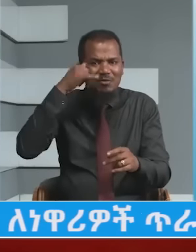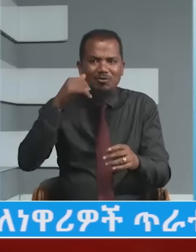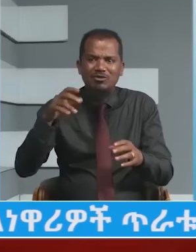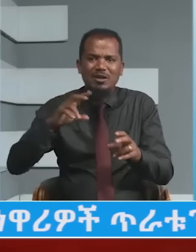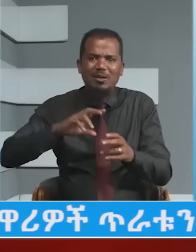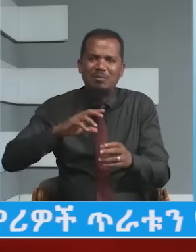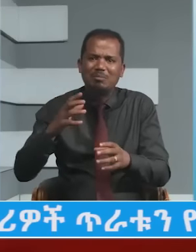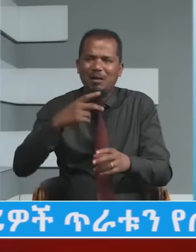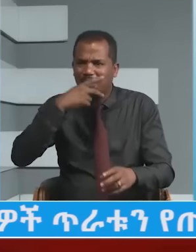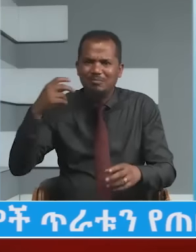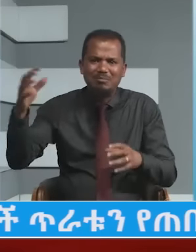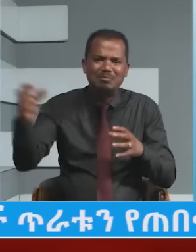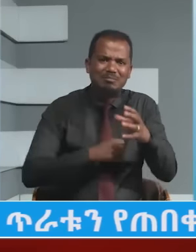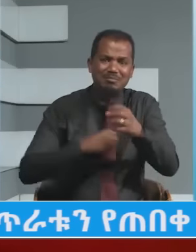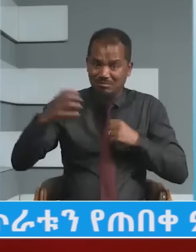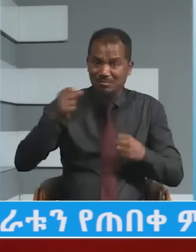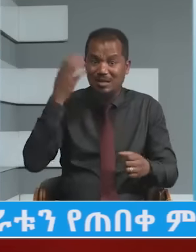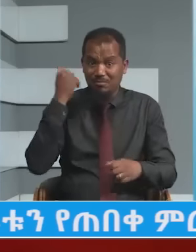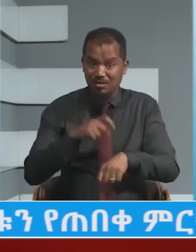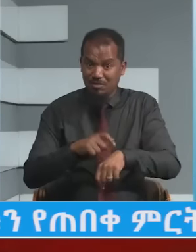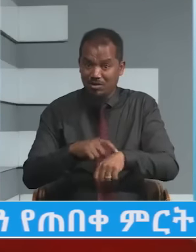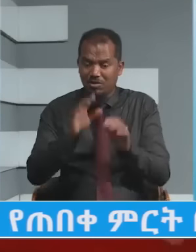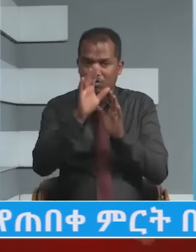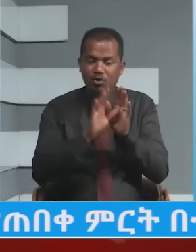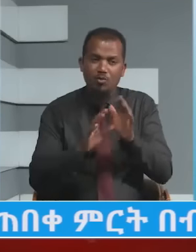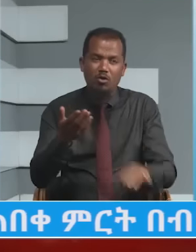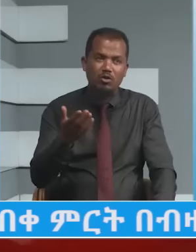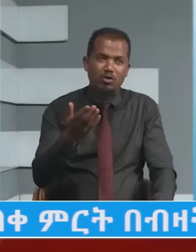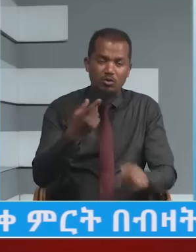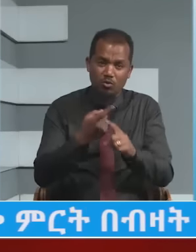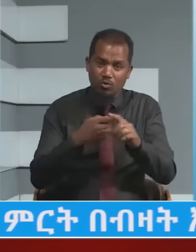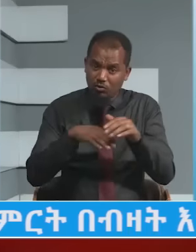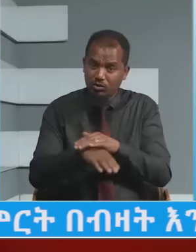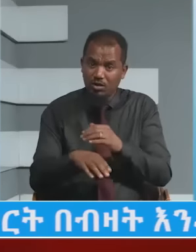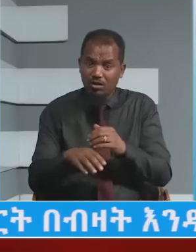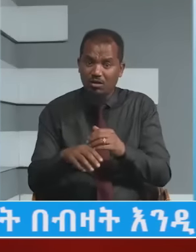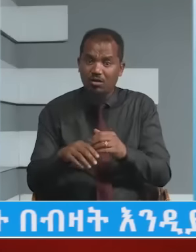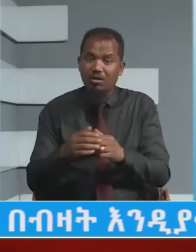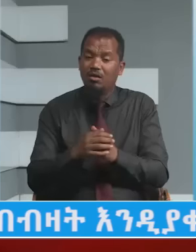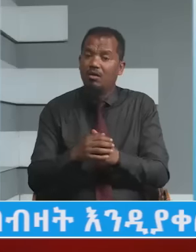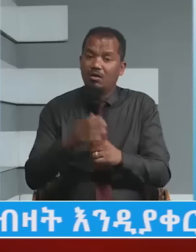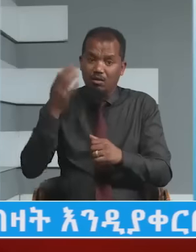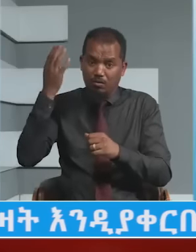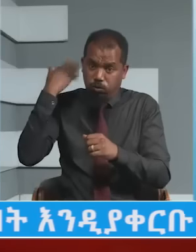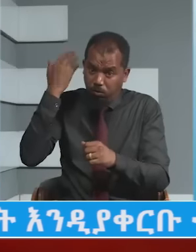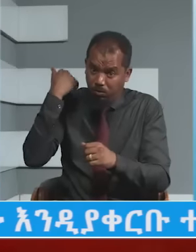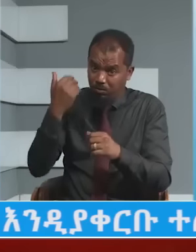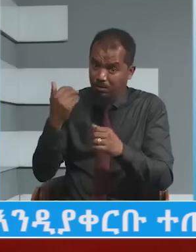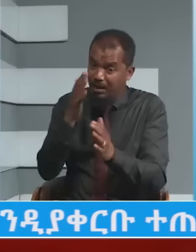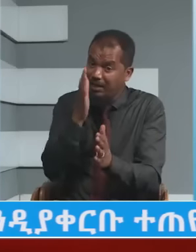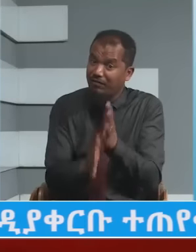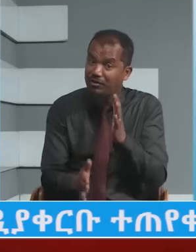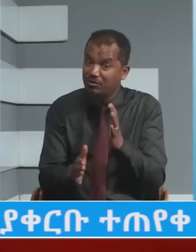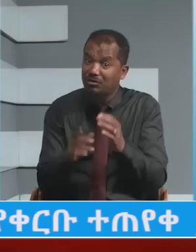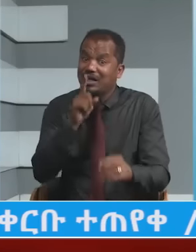መዘራረፍ ሁኔታ ተከስቶ ነበረ። ወቅቱ ማለት ነው ግንቦት ወር ውስጥ ንዛውን ባለፈው